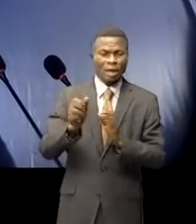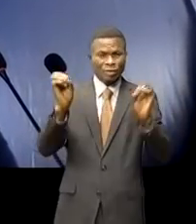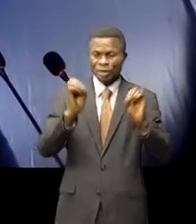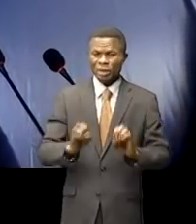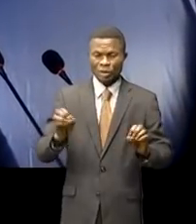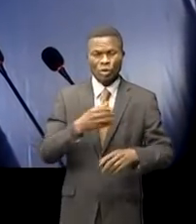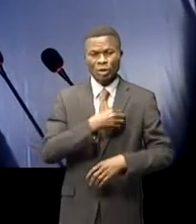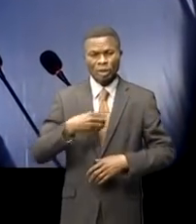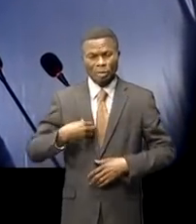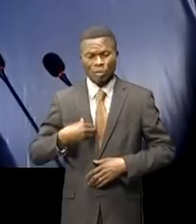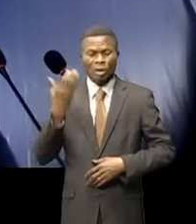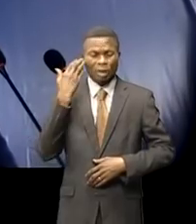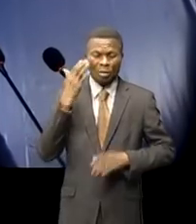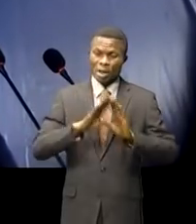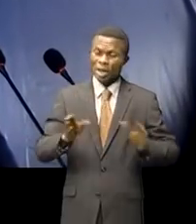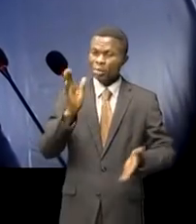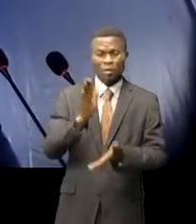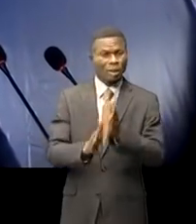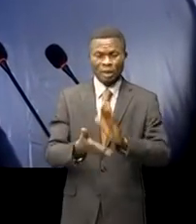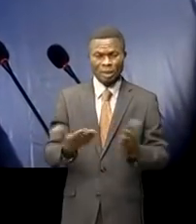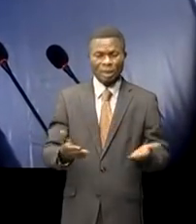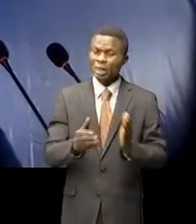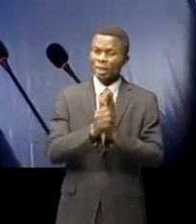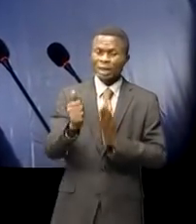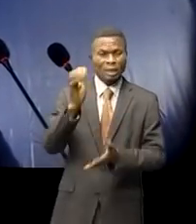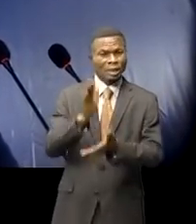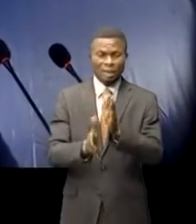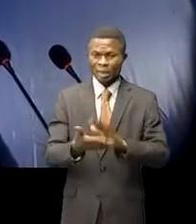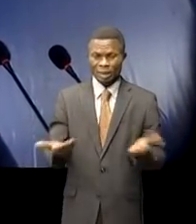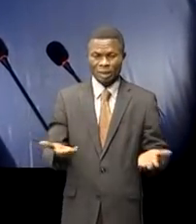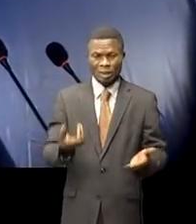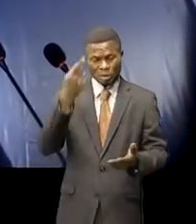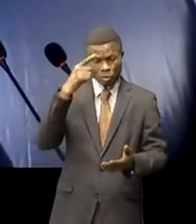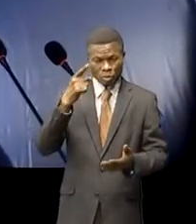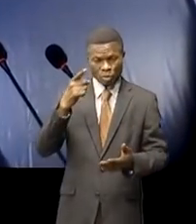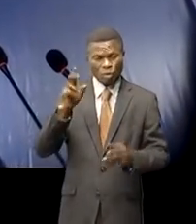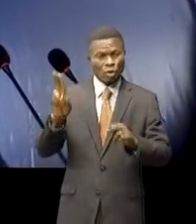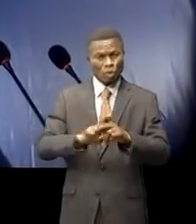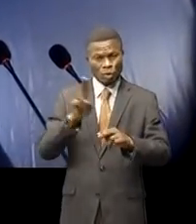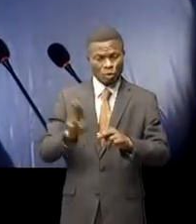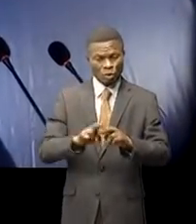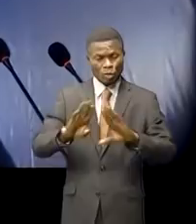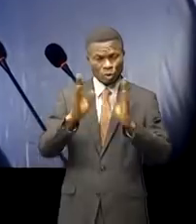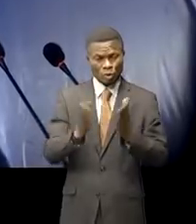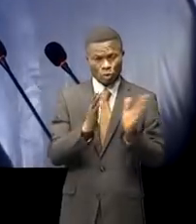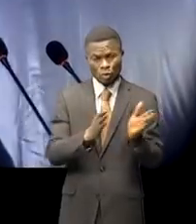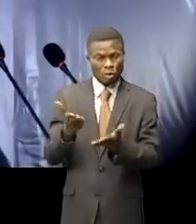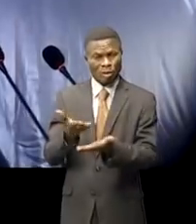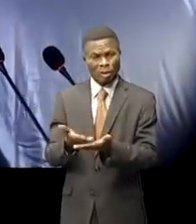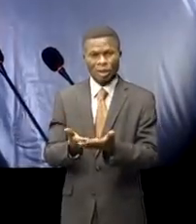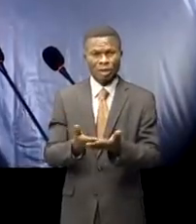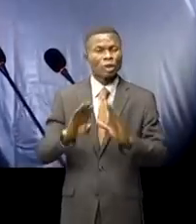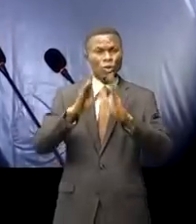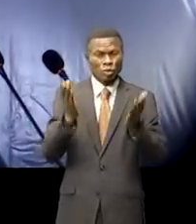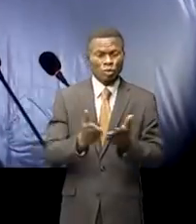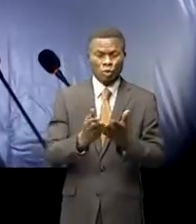femmes capables de qualité au pouvoir les mettre en pratique tous